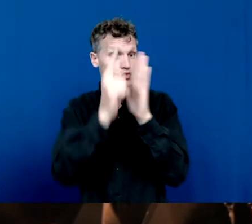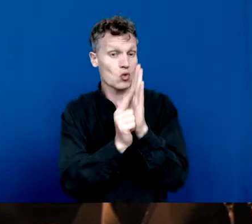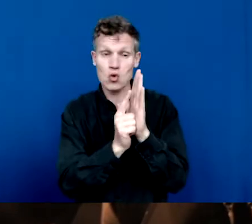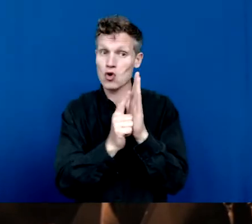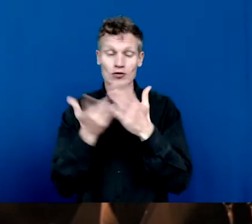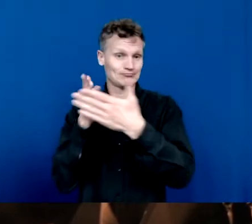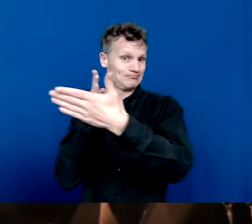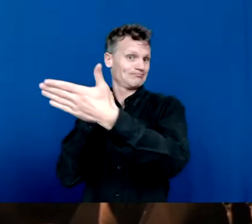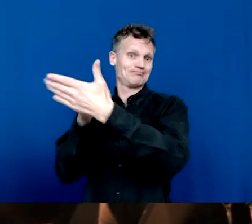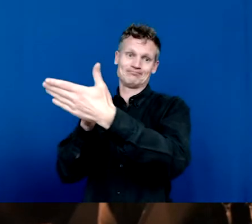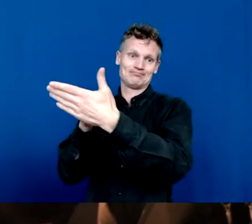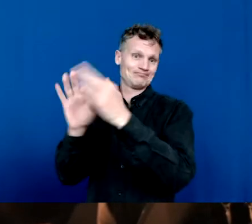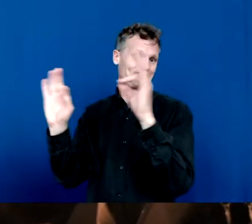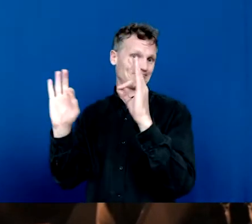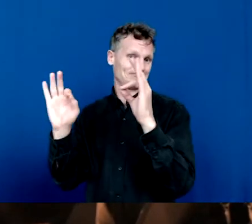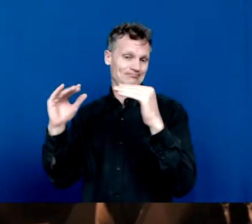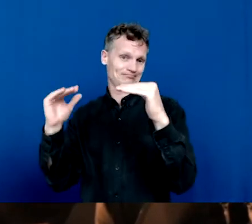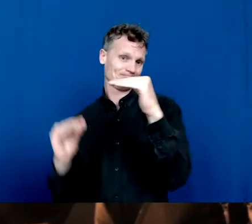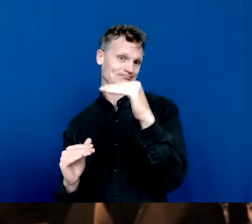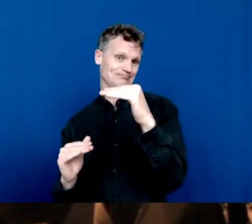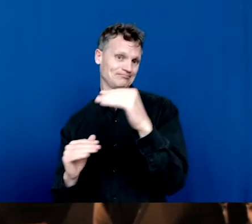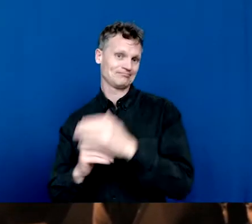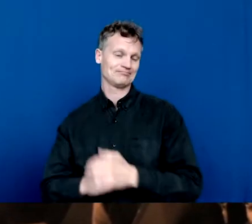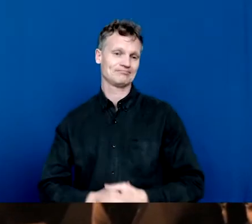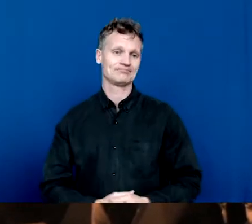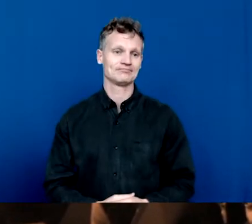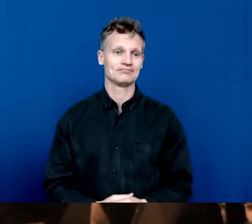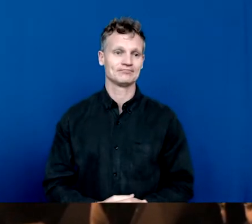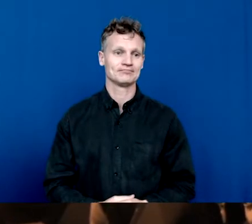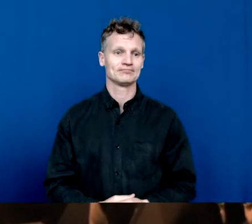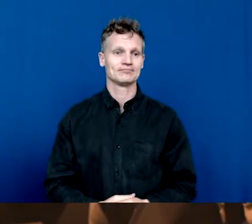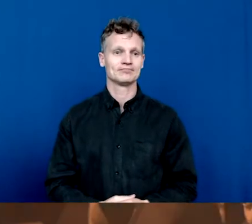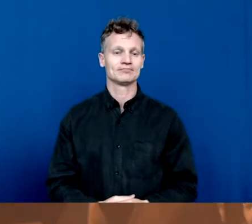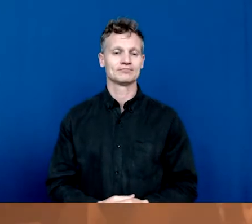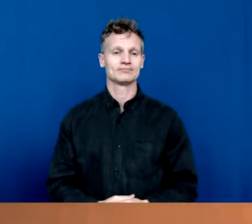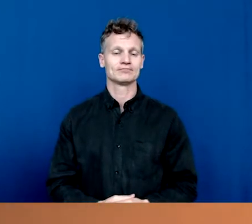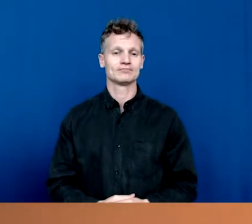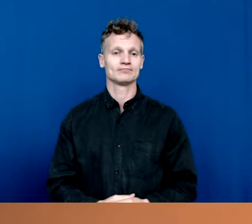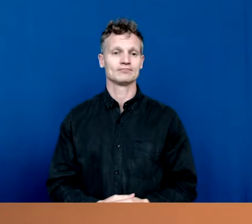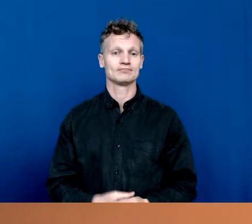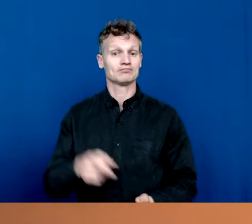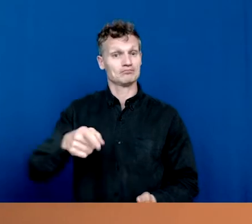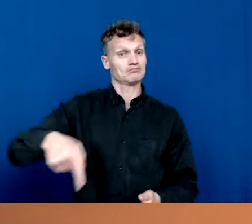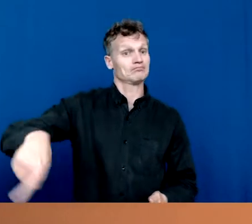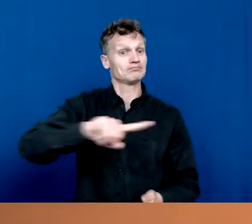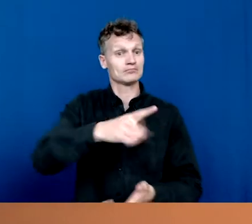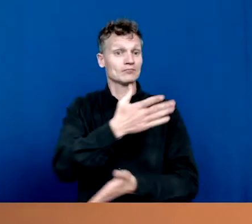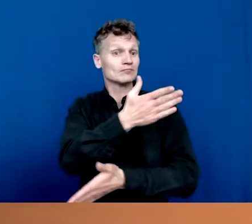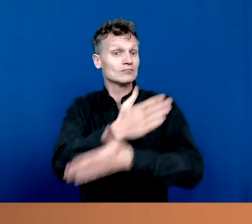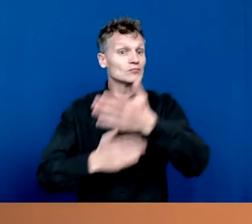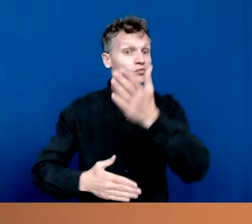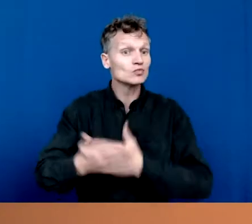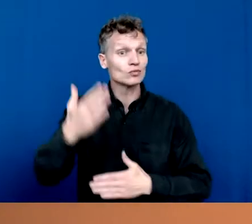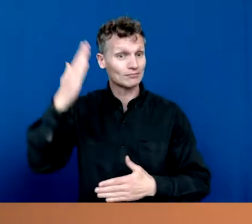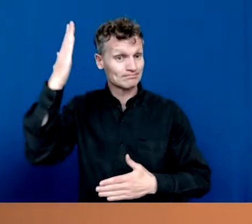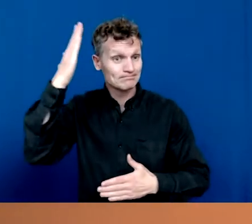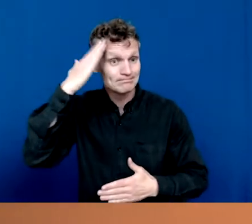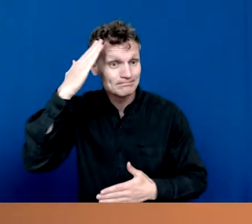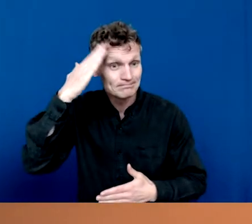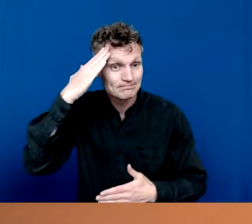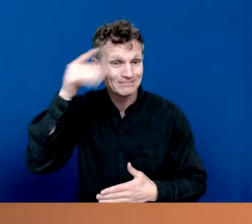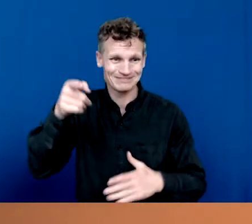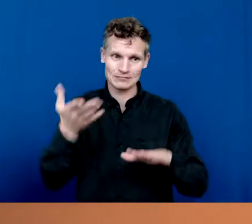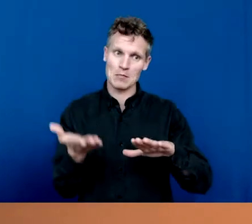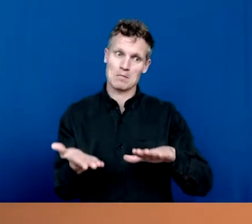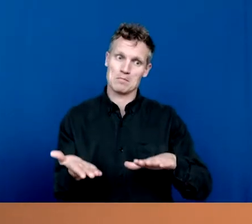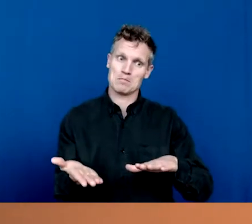les forces de l'ordre et les tribunaux. Celles d'entre nous qui souffrent d'un handicap intellectuel